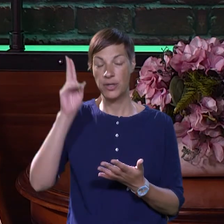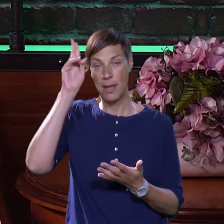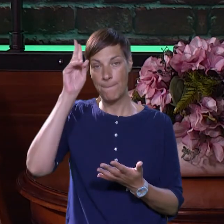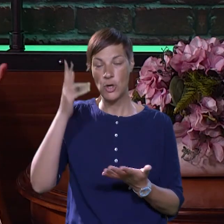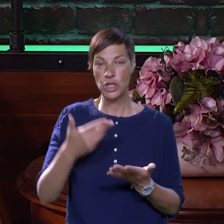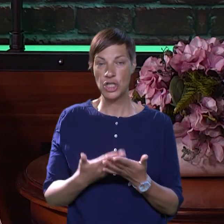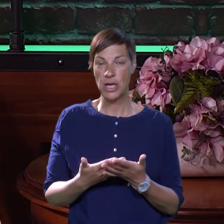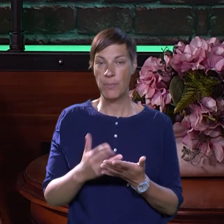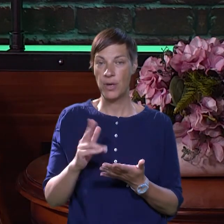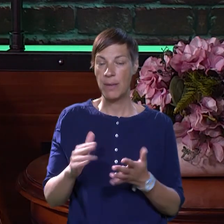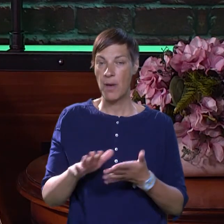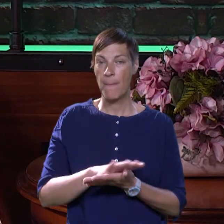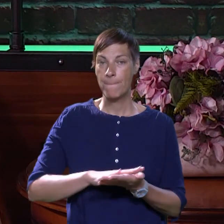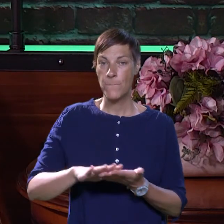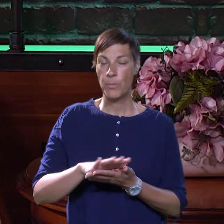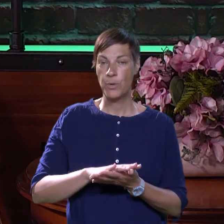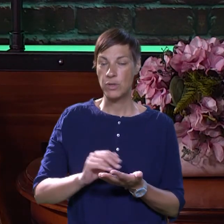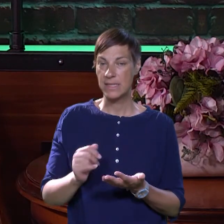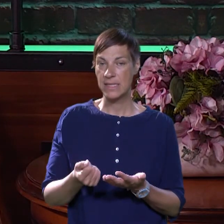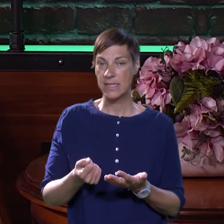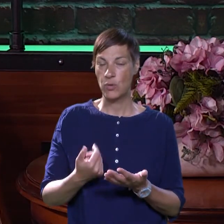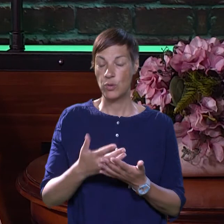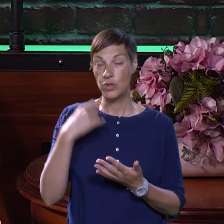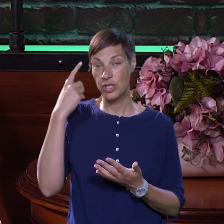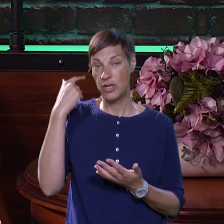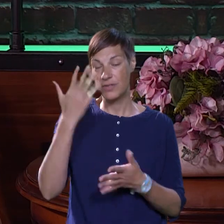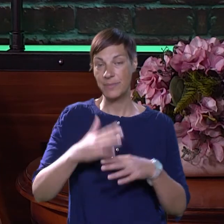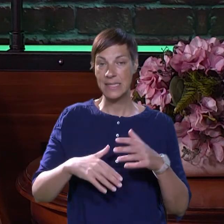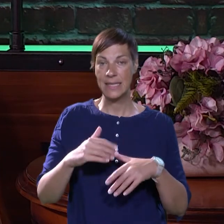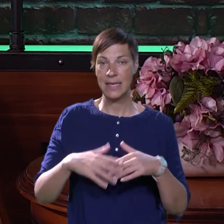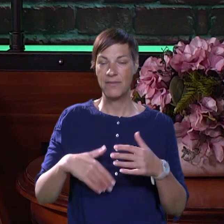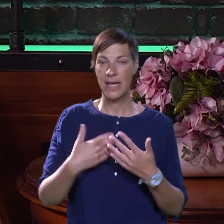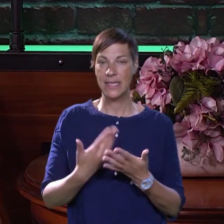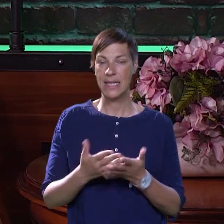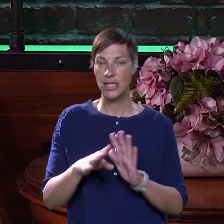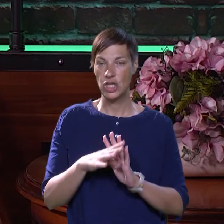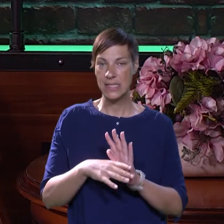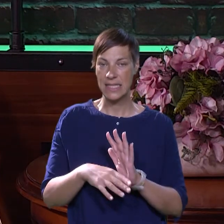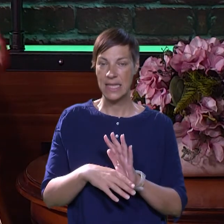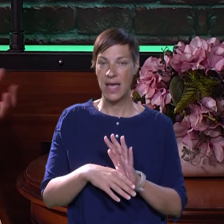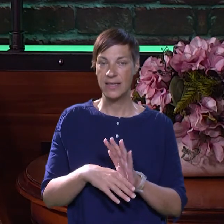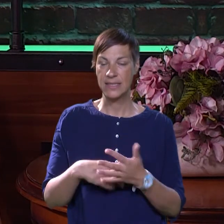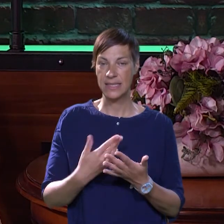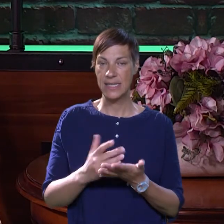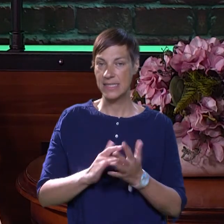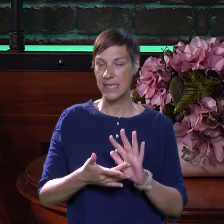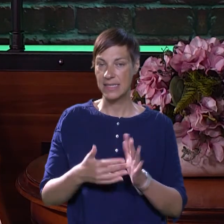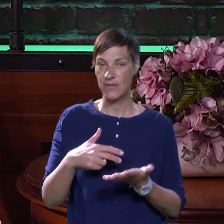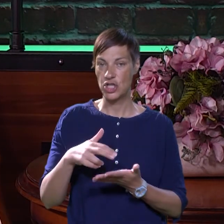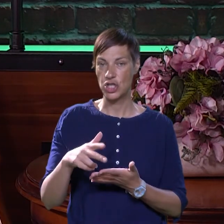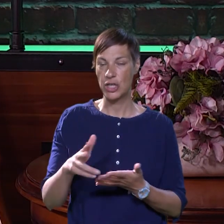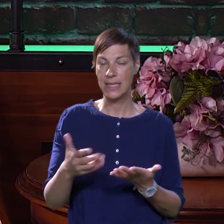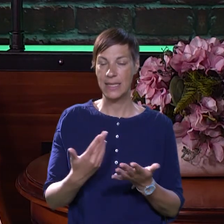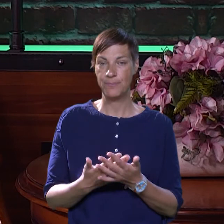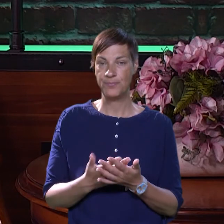onda možemo, onda imamo prostora za uključiti, za osmisliti kvalitetno i zadatke za, dakle, sve ono što ide.